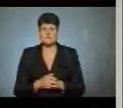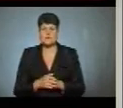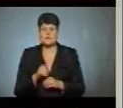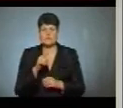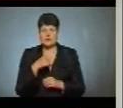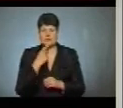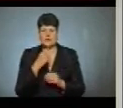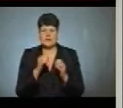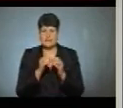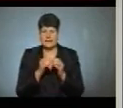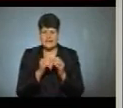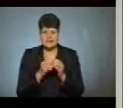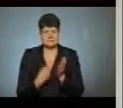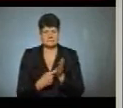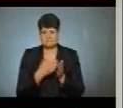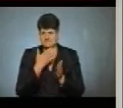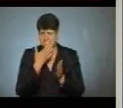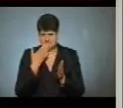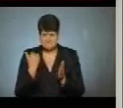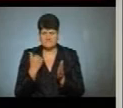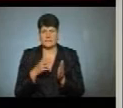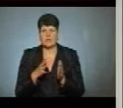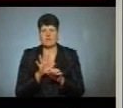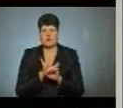його словами, 10 підозр не підтвердилися,